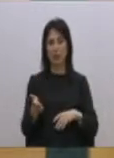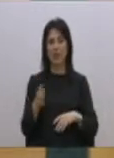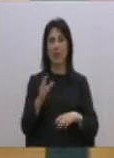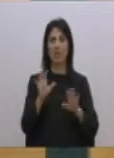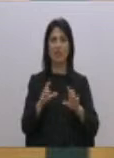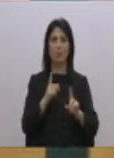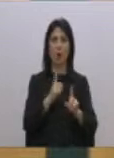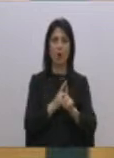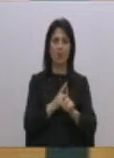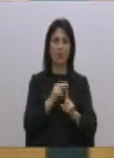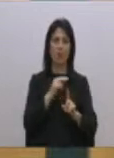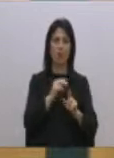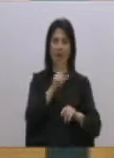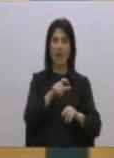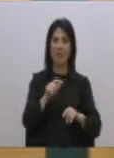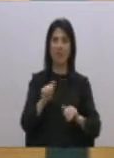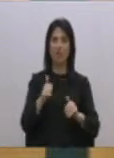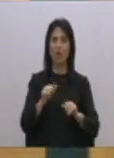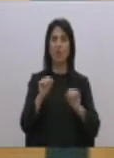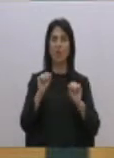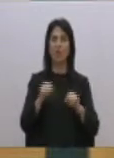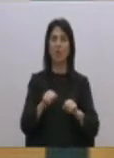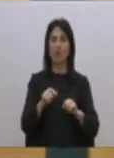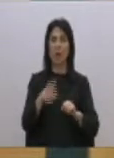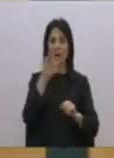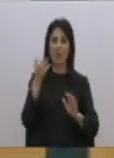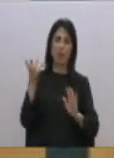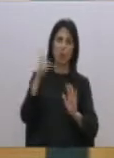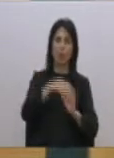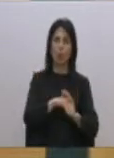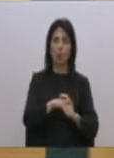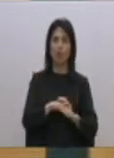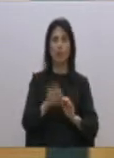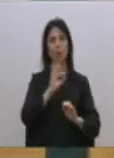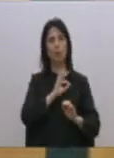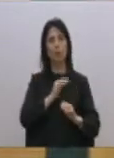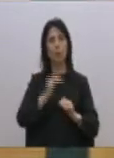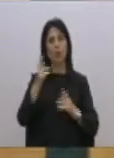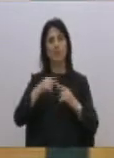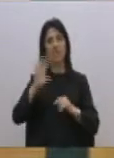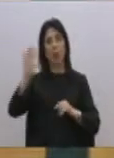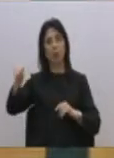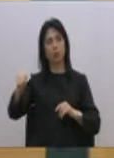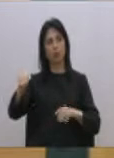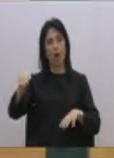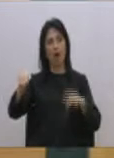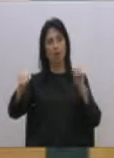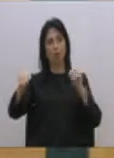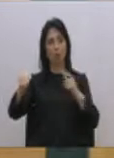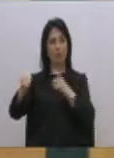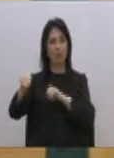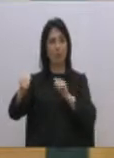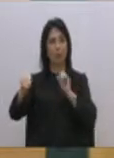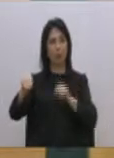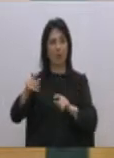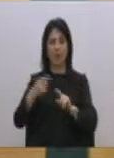თავმჯდომარის მოადგილე, კოლეგიის თავმჯდომარე და ასე შეიძლება ამოდროულად იყვნენ იუსტიციის უმაღლეს საბჭოში არჩეული წევრებიო.